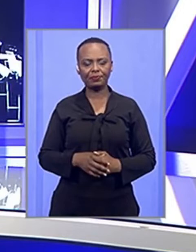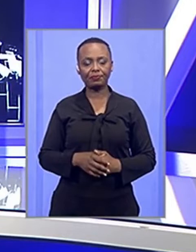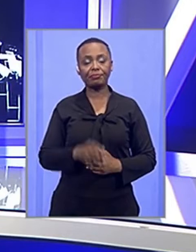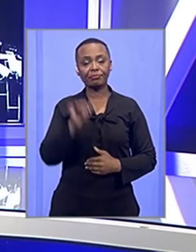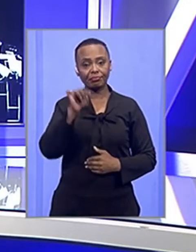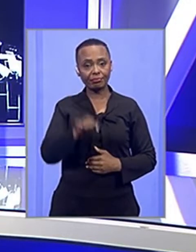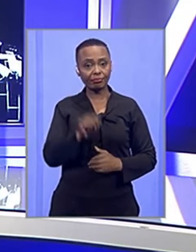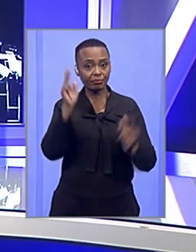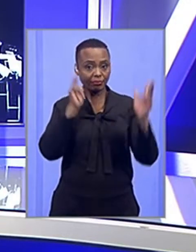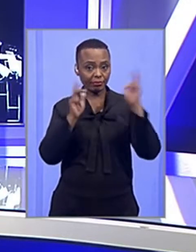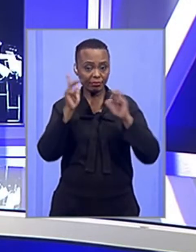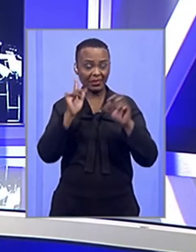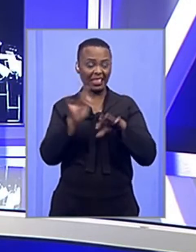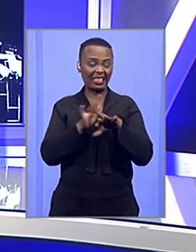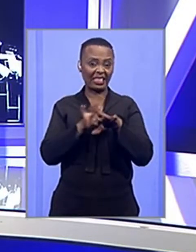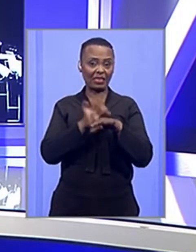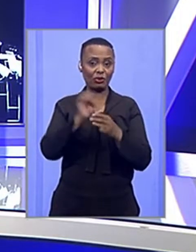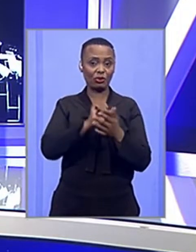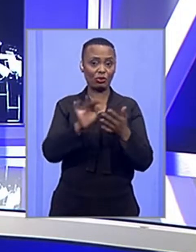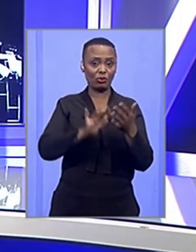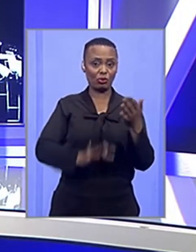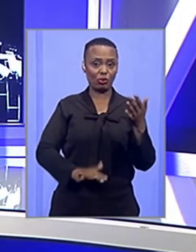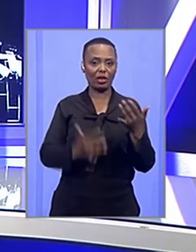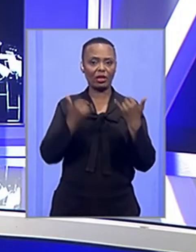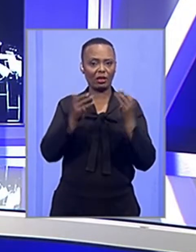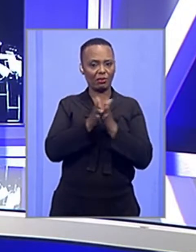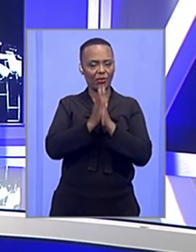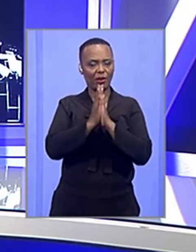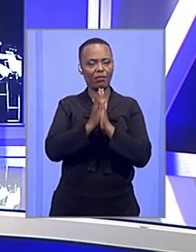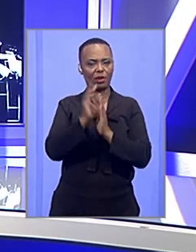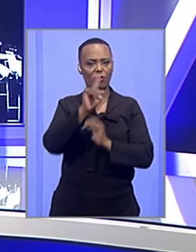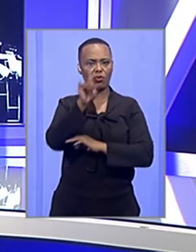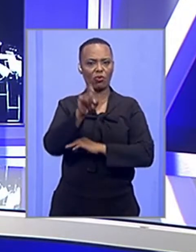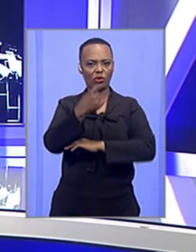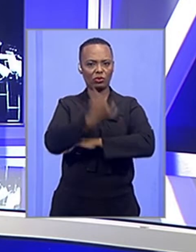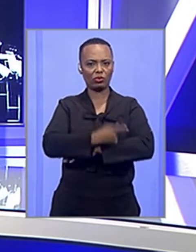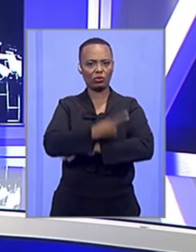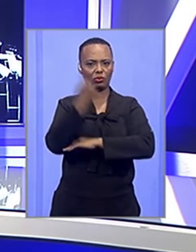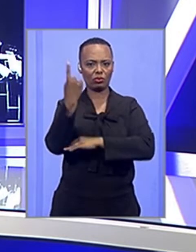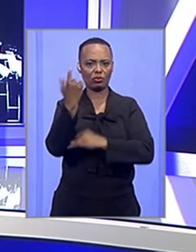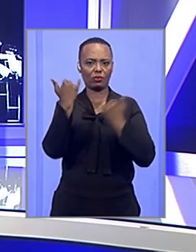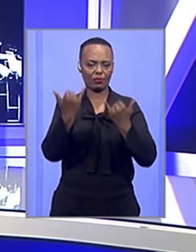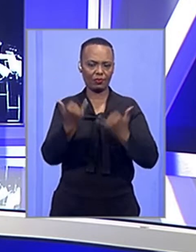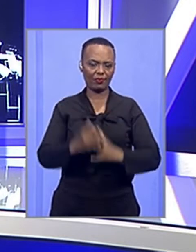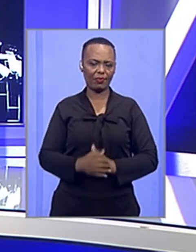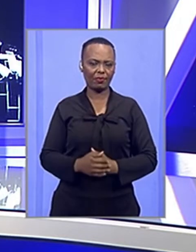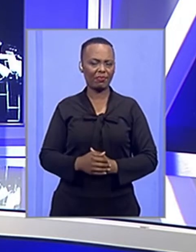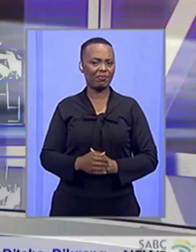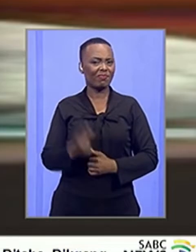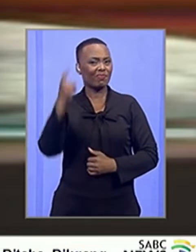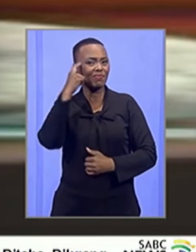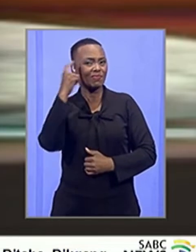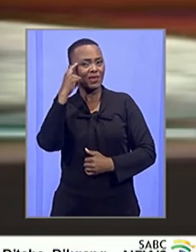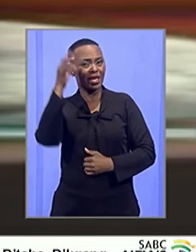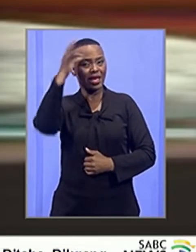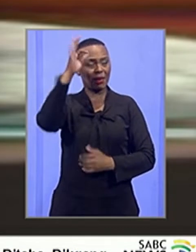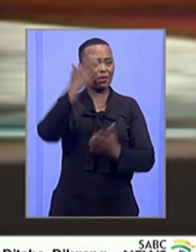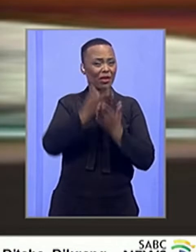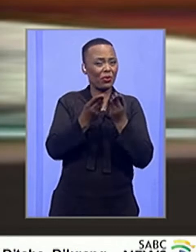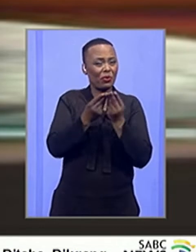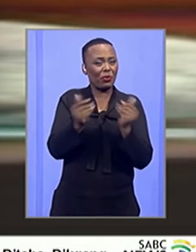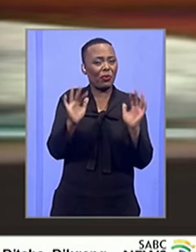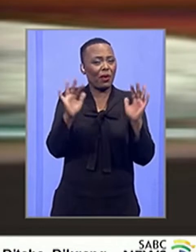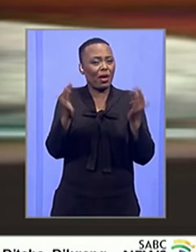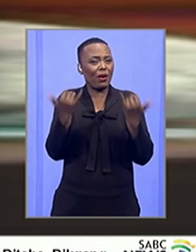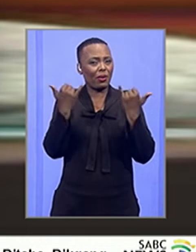Pela ka le puile di garosa matswalo pegong yeo re le kgopetse maikutlo a lena le gore le bona o ka re ke eng seo mmuso le makala a